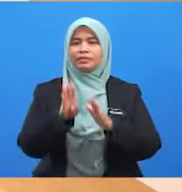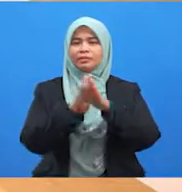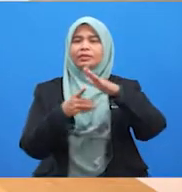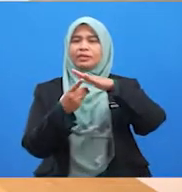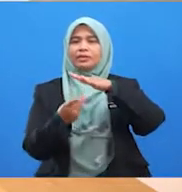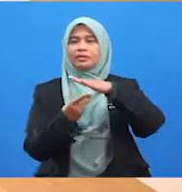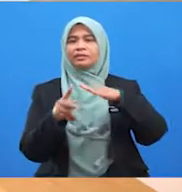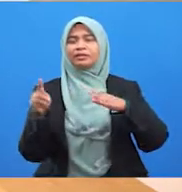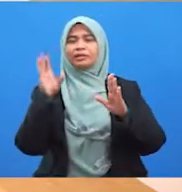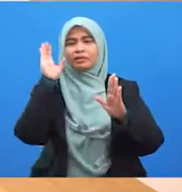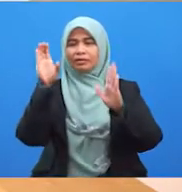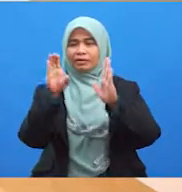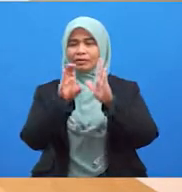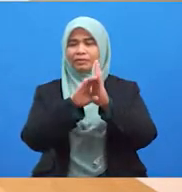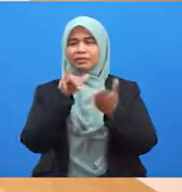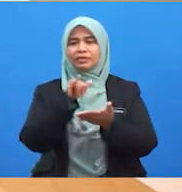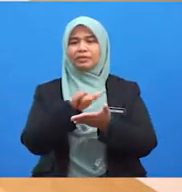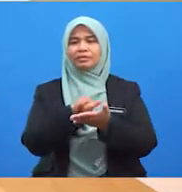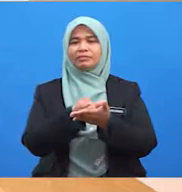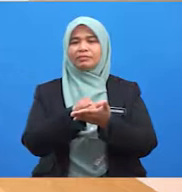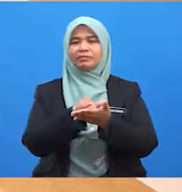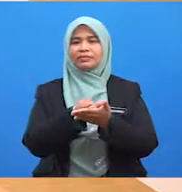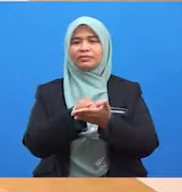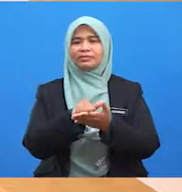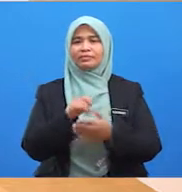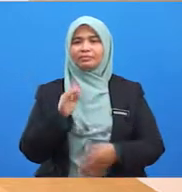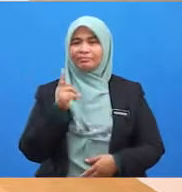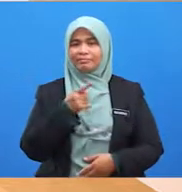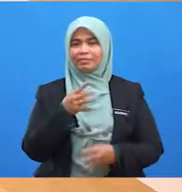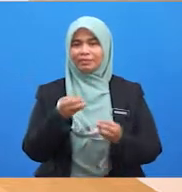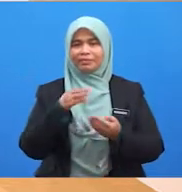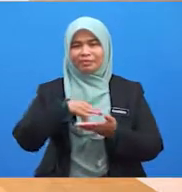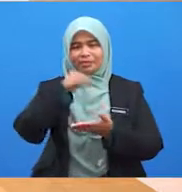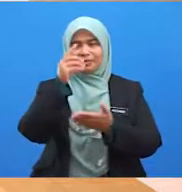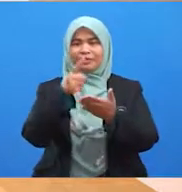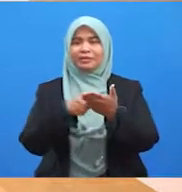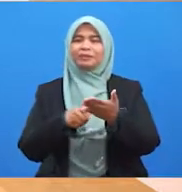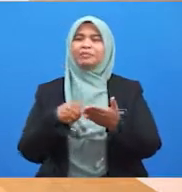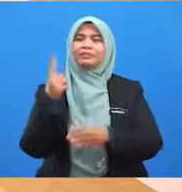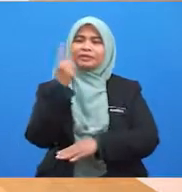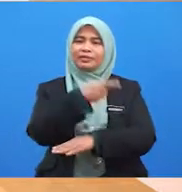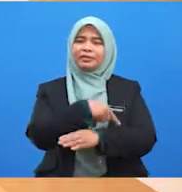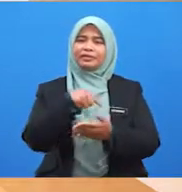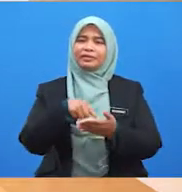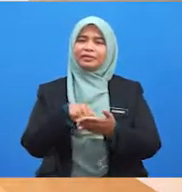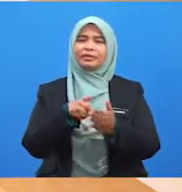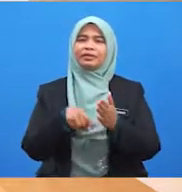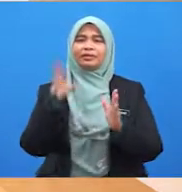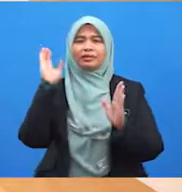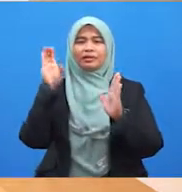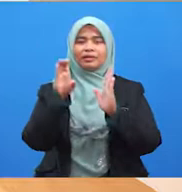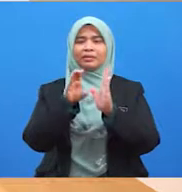Berdasarkan gambar-gambar berikut, agak-agaknya kita nak belajar apa ya hari ini? Ada gambar percutian di